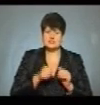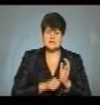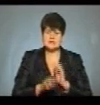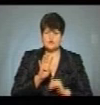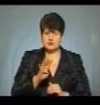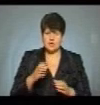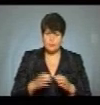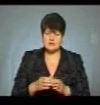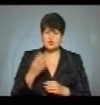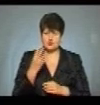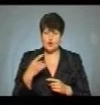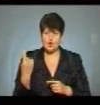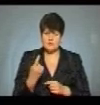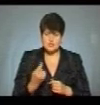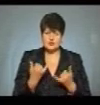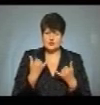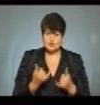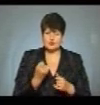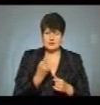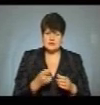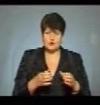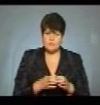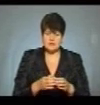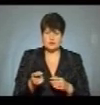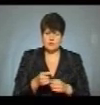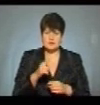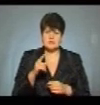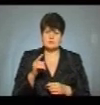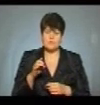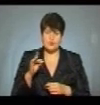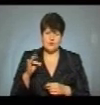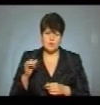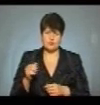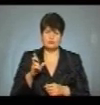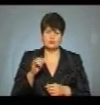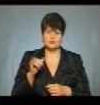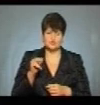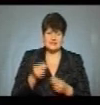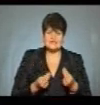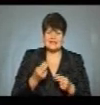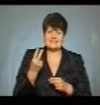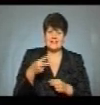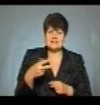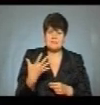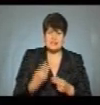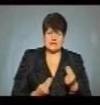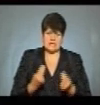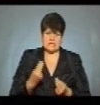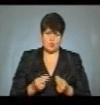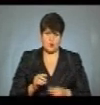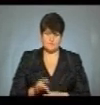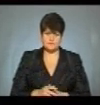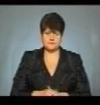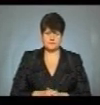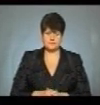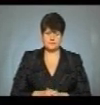областей. Сьогодні 11 команд з Тернополя, Бучача, Бережан і Зборова зіграли 25 ігор, повідомив співорганізатор фестивалю Дмитро